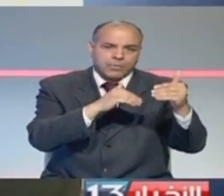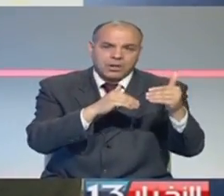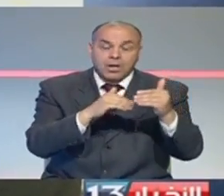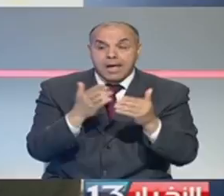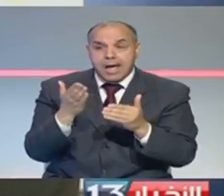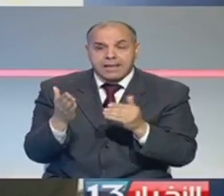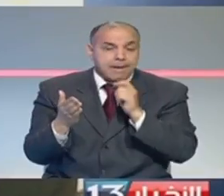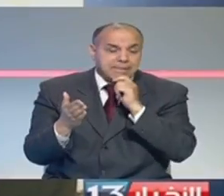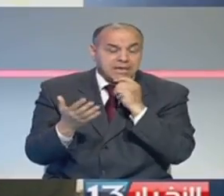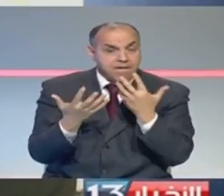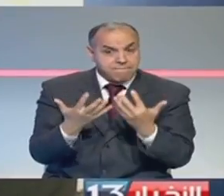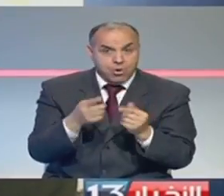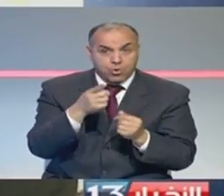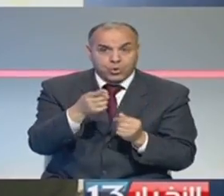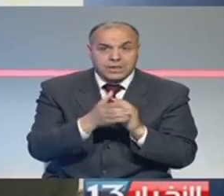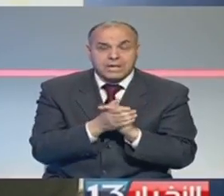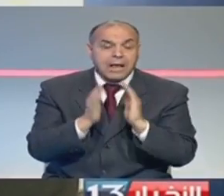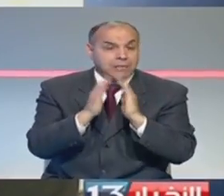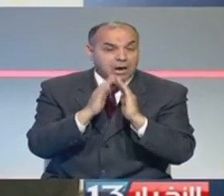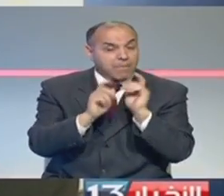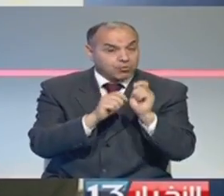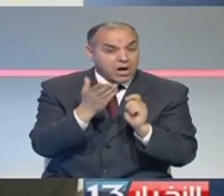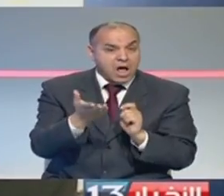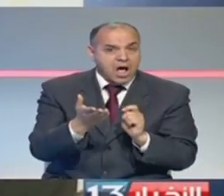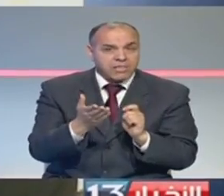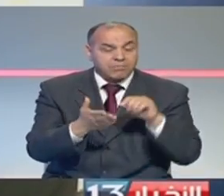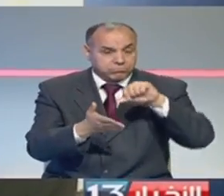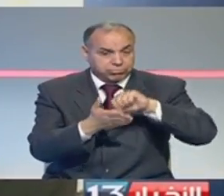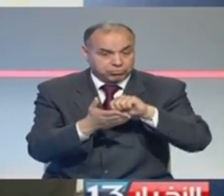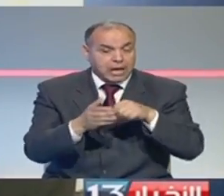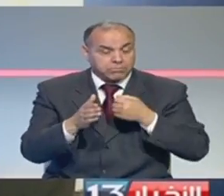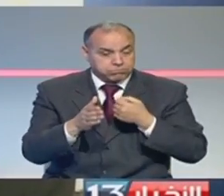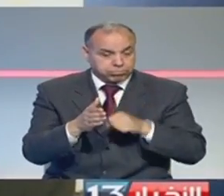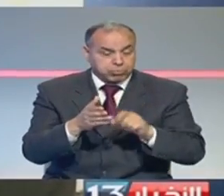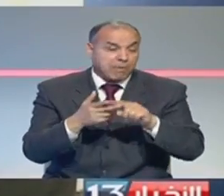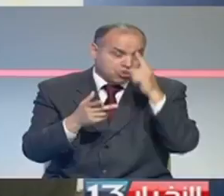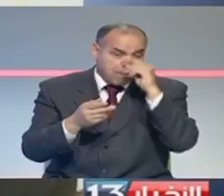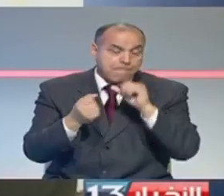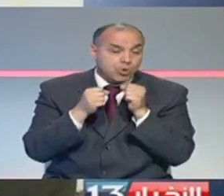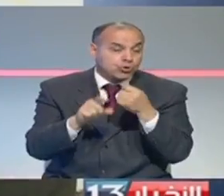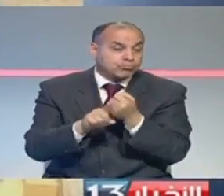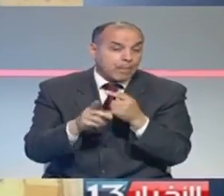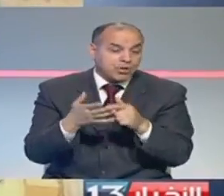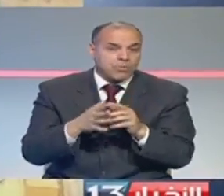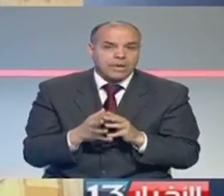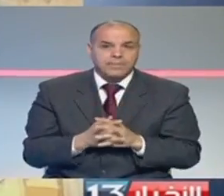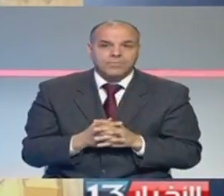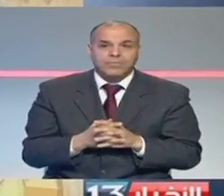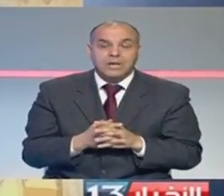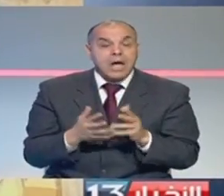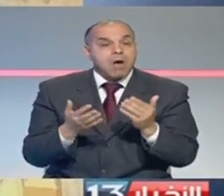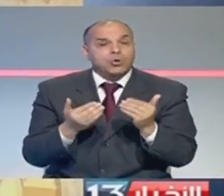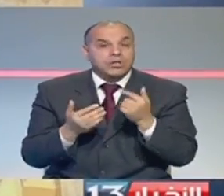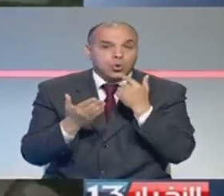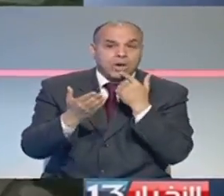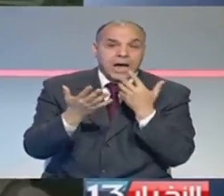وربما هذا ما زلنا ان ستحققون للبنك الهجوم القادم يقوم بين مجهود كبير ومن المنتظر